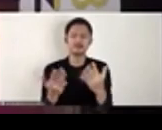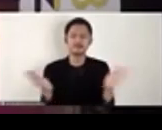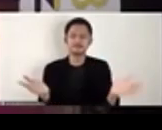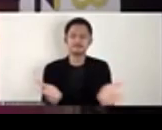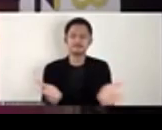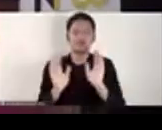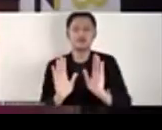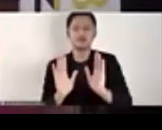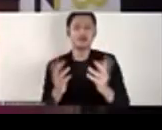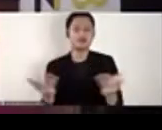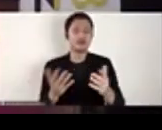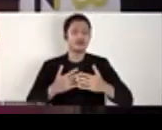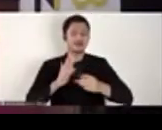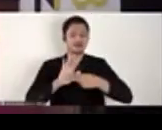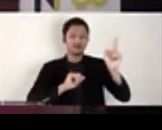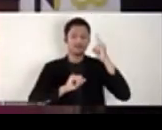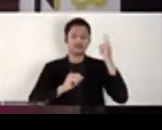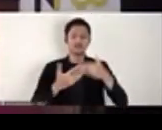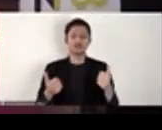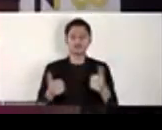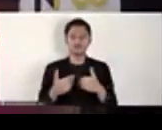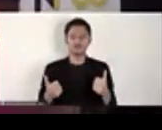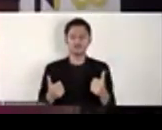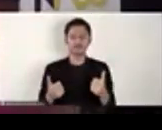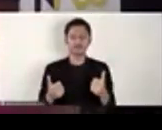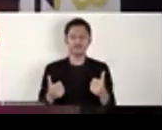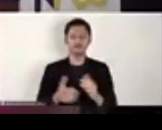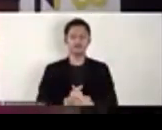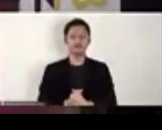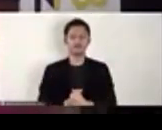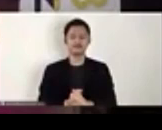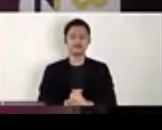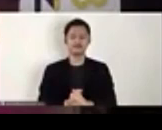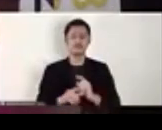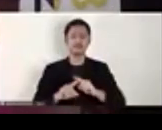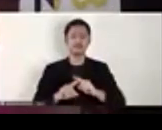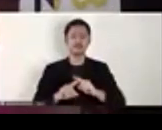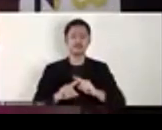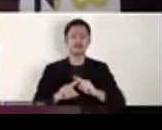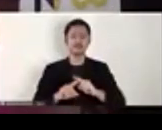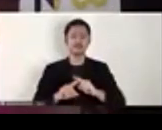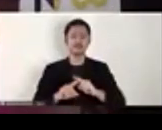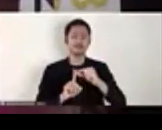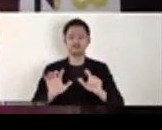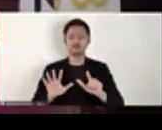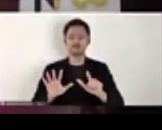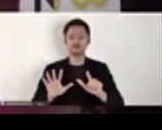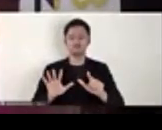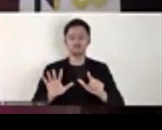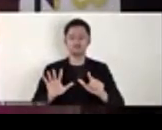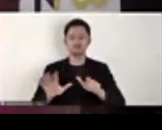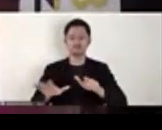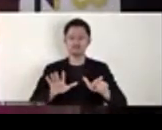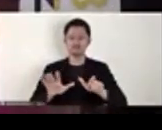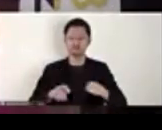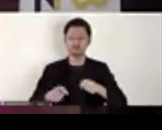kesiapsiagaan nasional dibawa pencegahan Kemudian pada P770 juga tidak mengatur secara eksplisit Bagaimana sebenarnya masyarakat